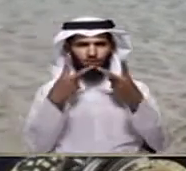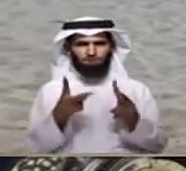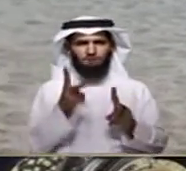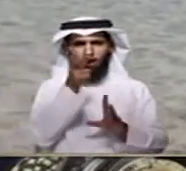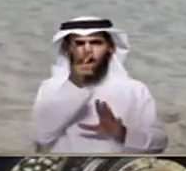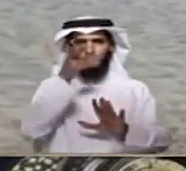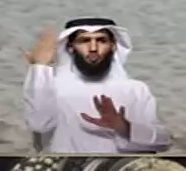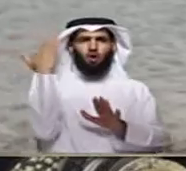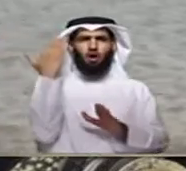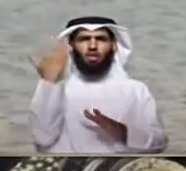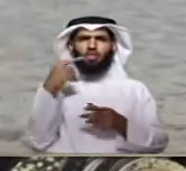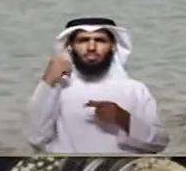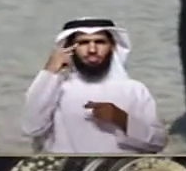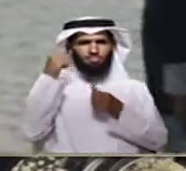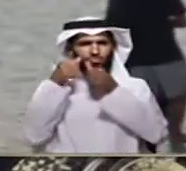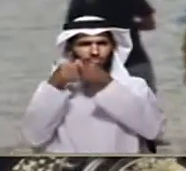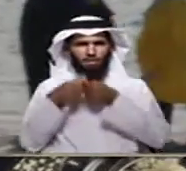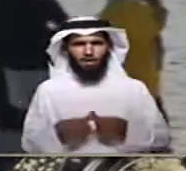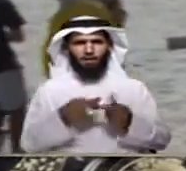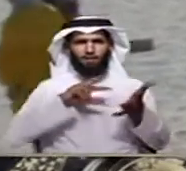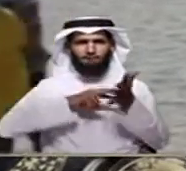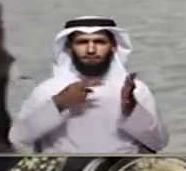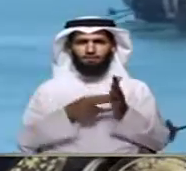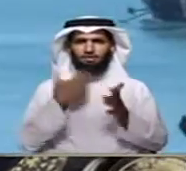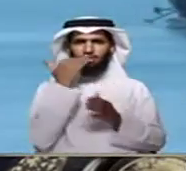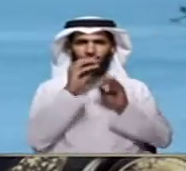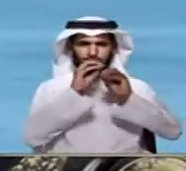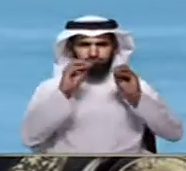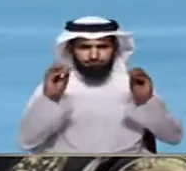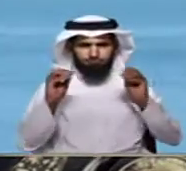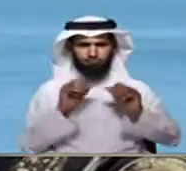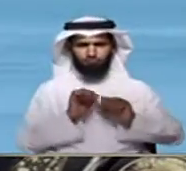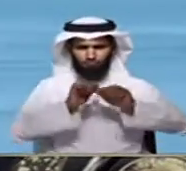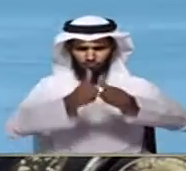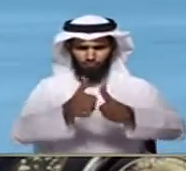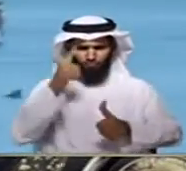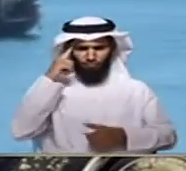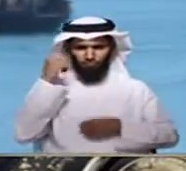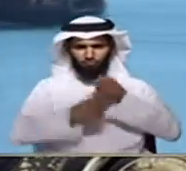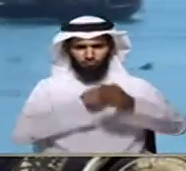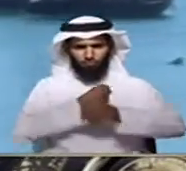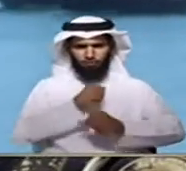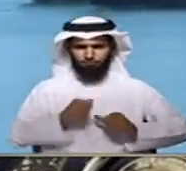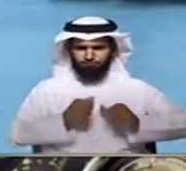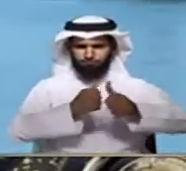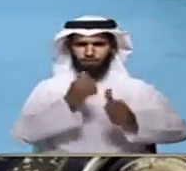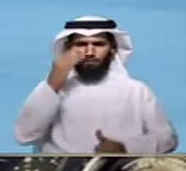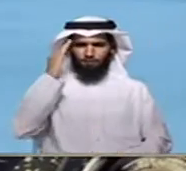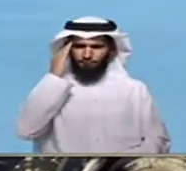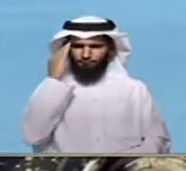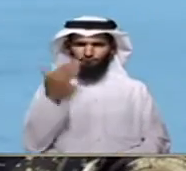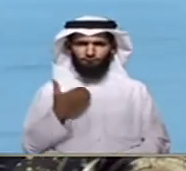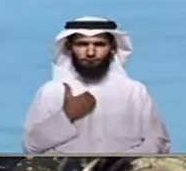قدامى البحارة من مصاعب، وتبين أيضا للشباب العادات والتقاليد والقيم الرفيعة التي تمسك